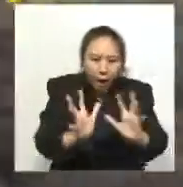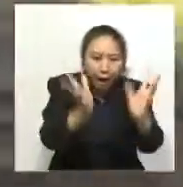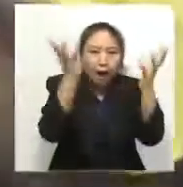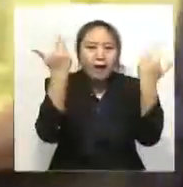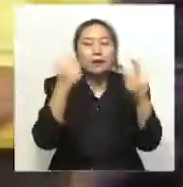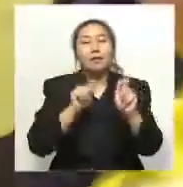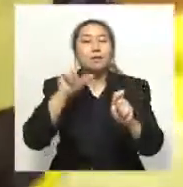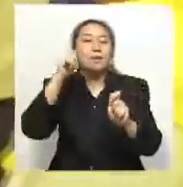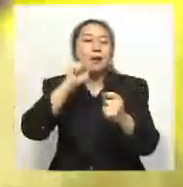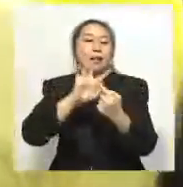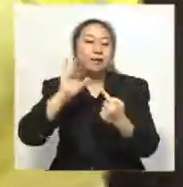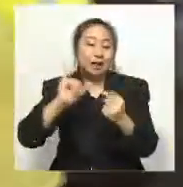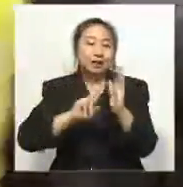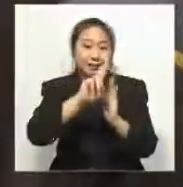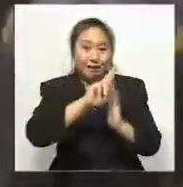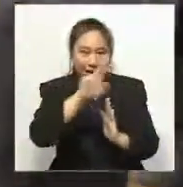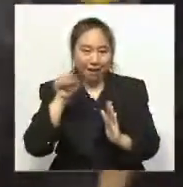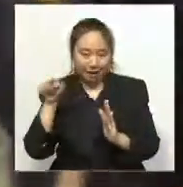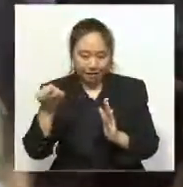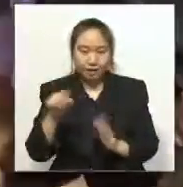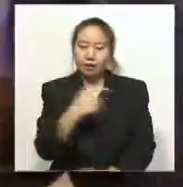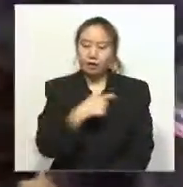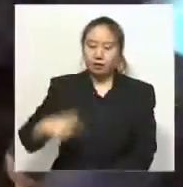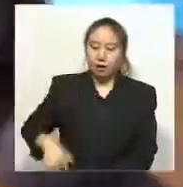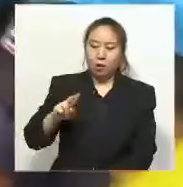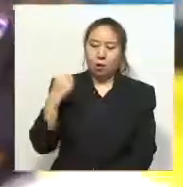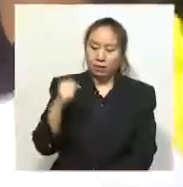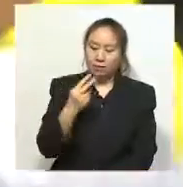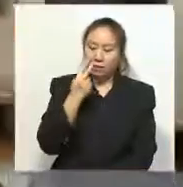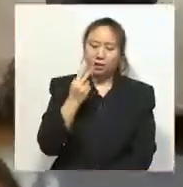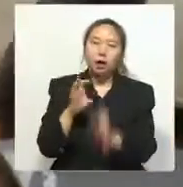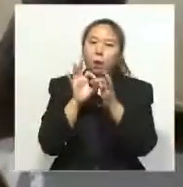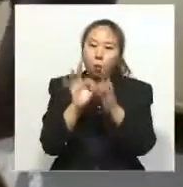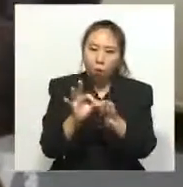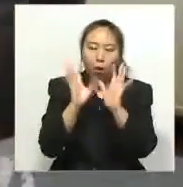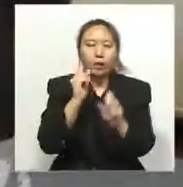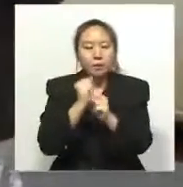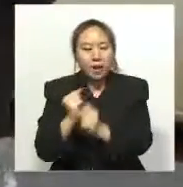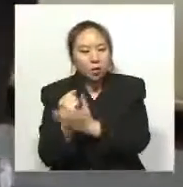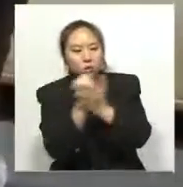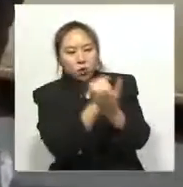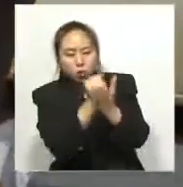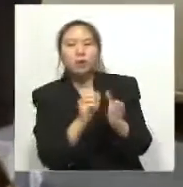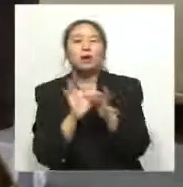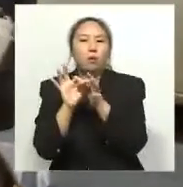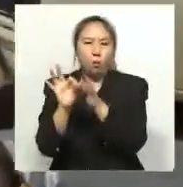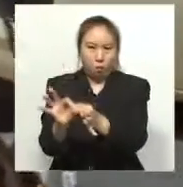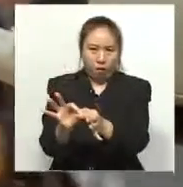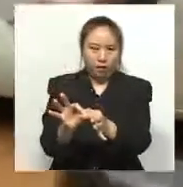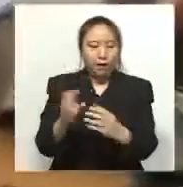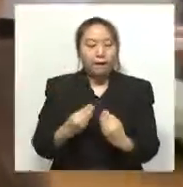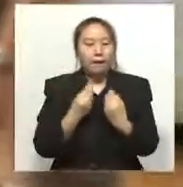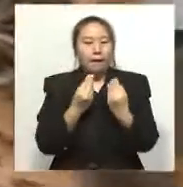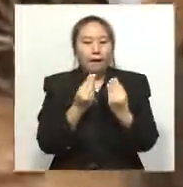อนอำเภอแม่สายจังหวัดเชียงรายทรงห่วงใยเจ้าหน้าที่ในการปฏิบัติงานเป็นอย่างมากจึงทรงพระกรุณาโปรดเกล้าโปรดกระหม่อม